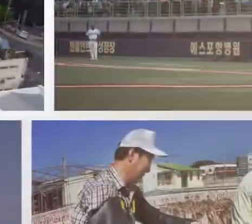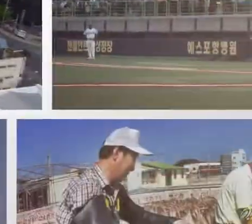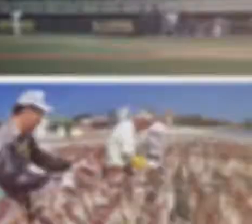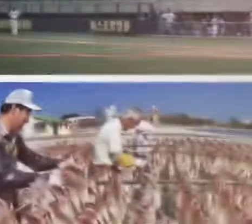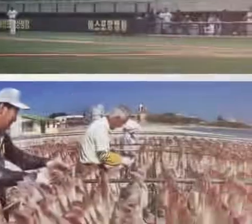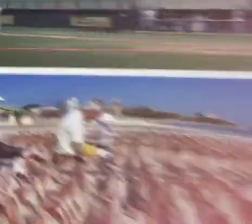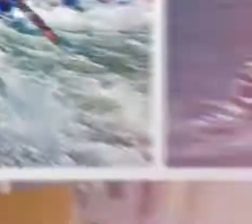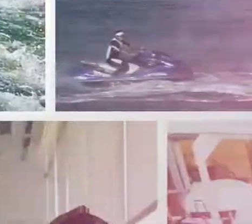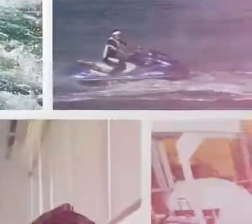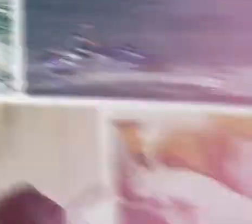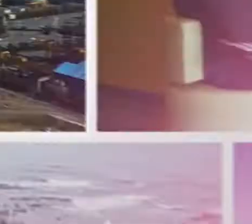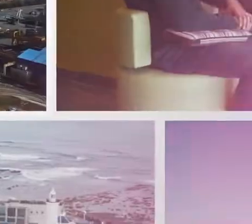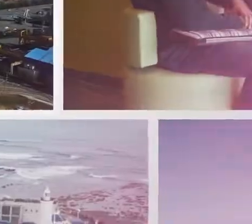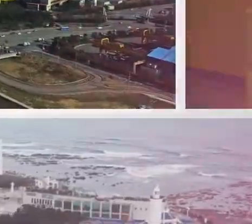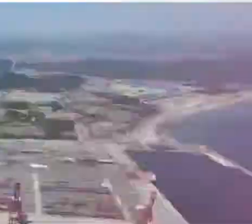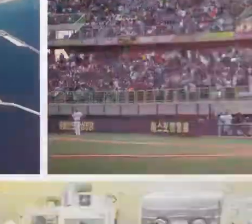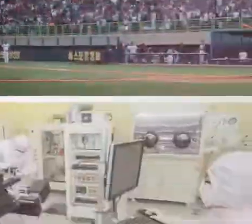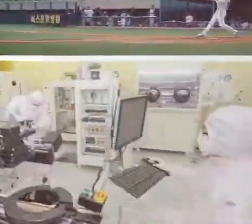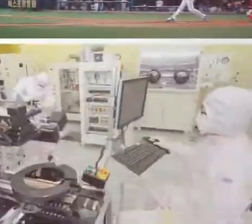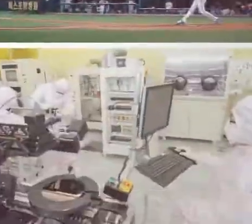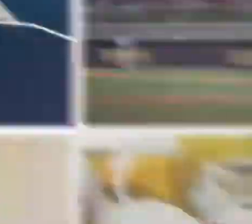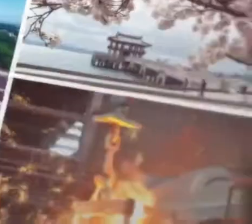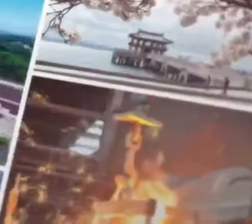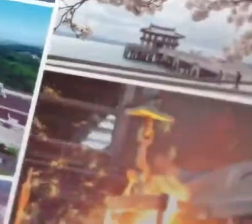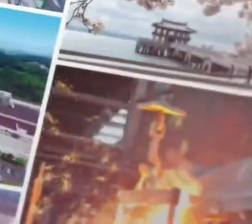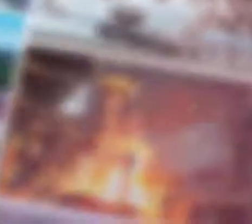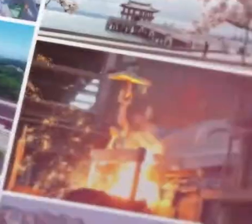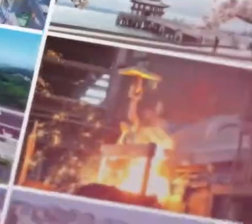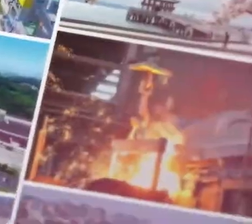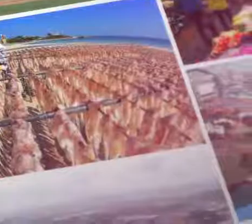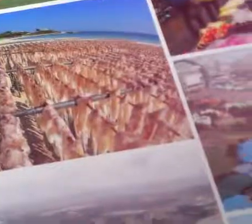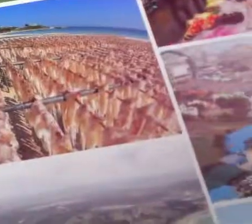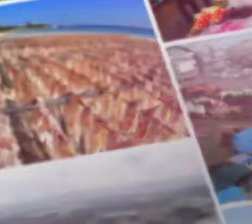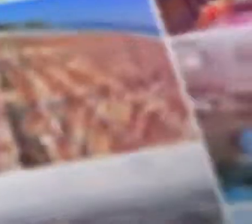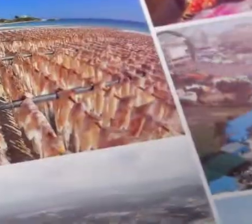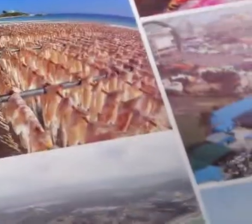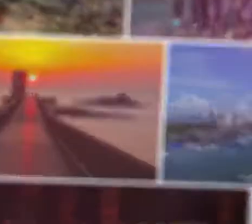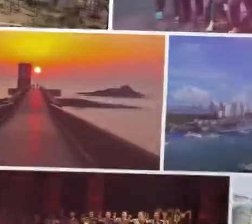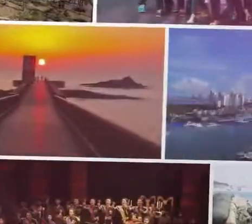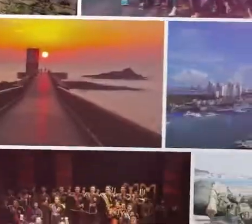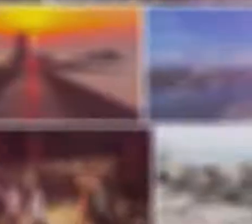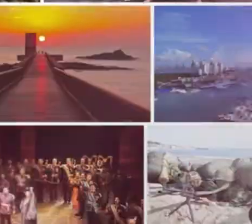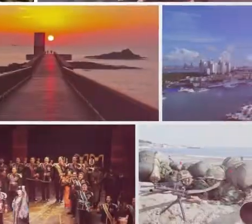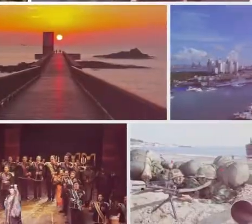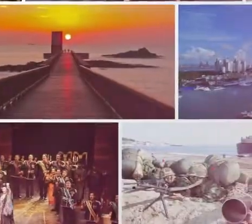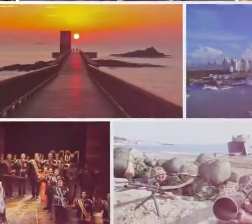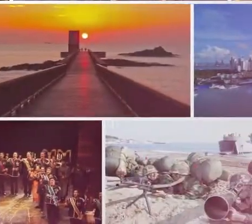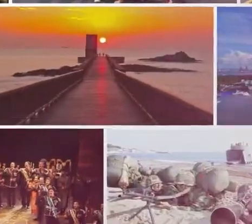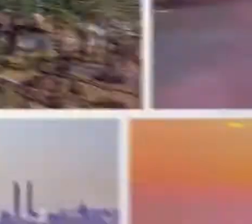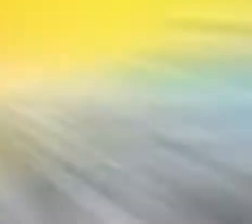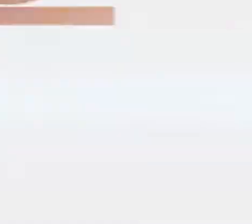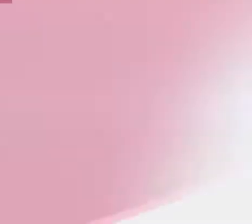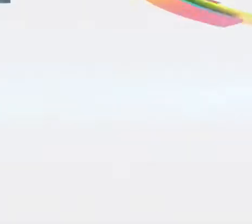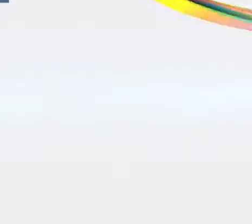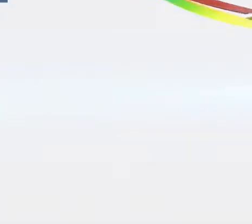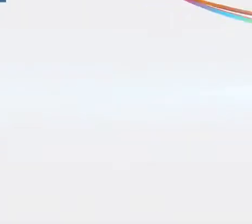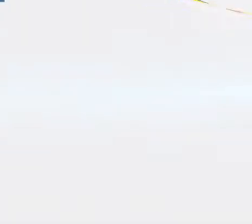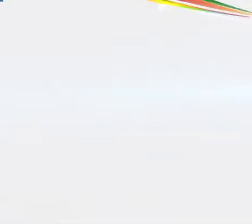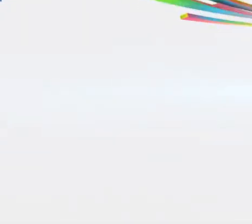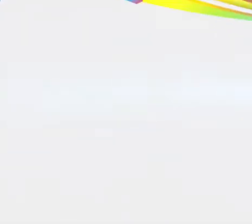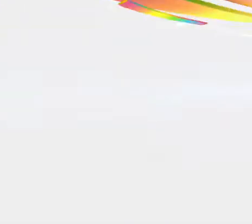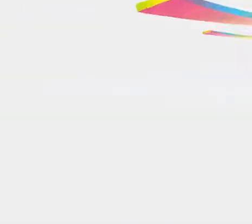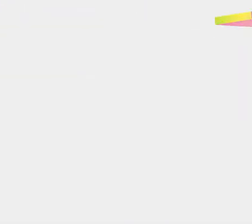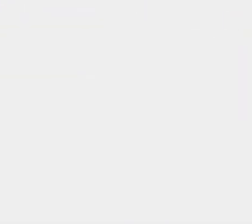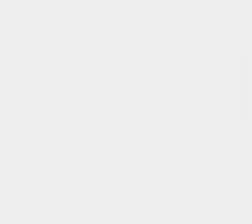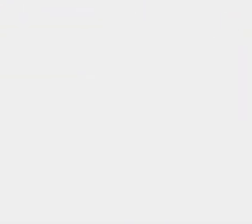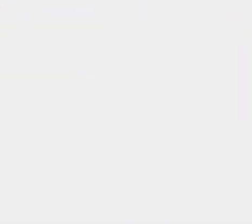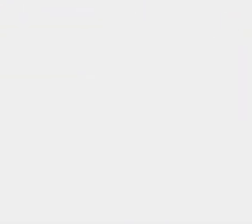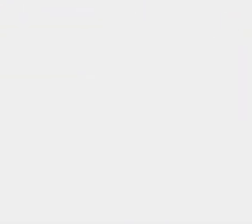좋은